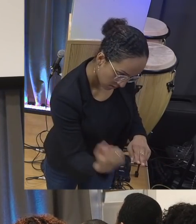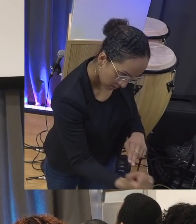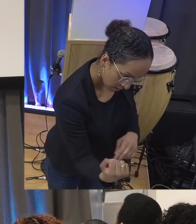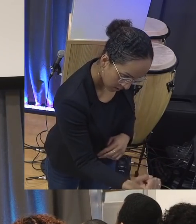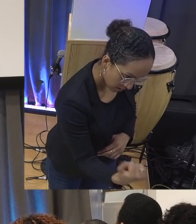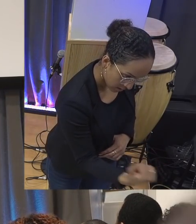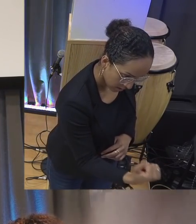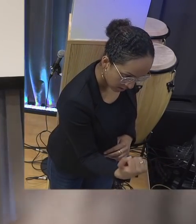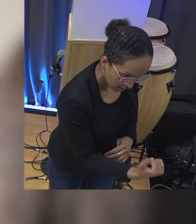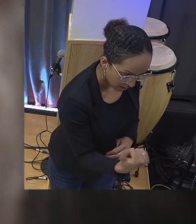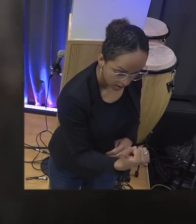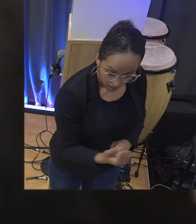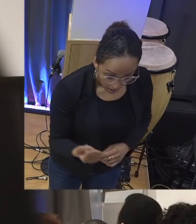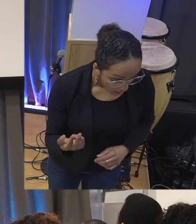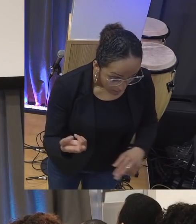La mort leur est un gain.